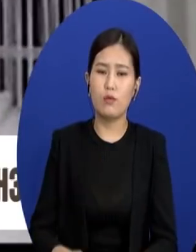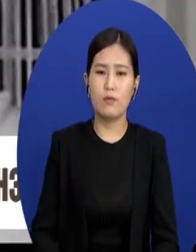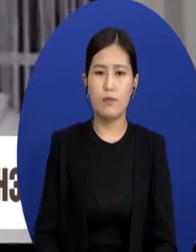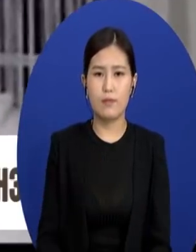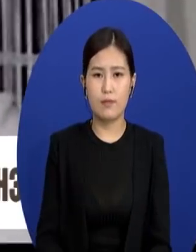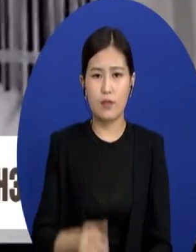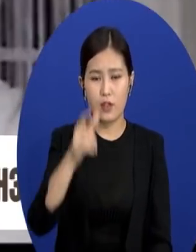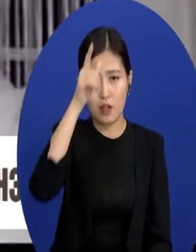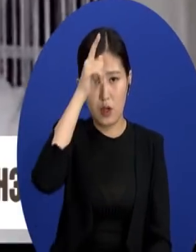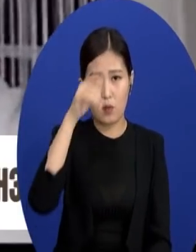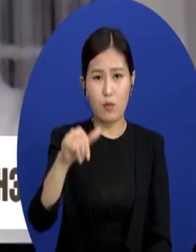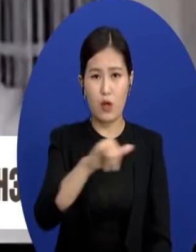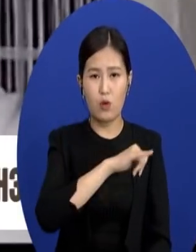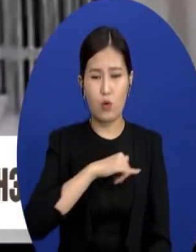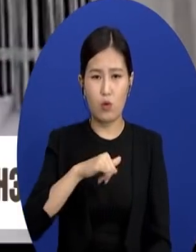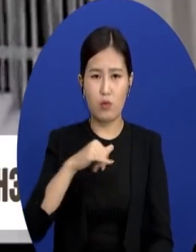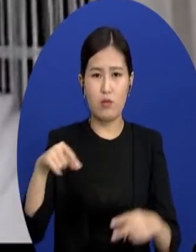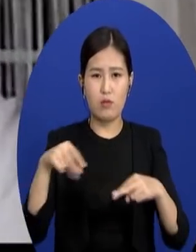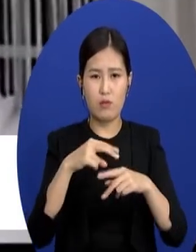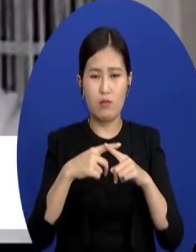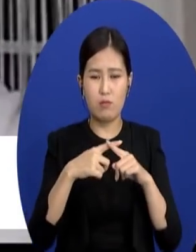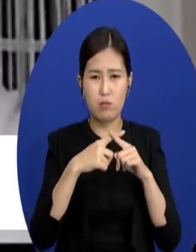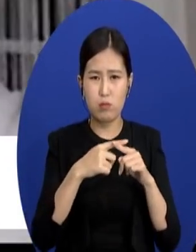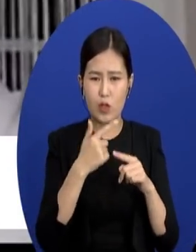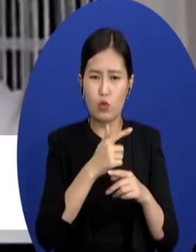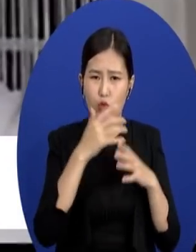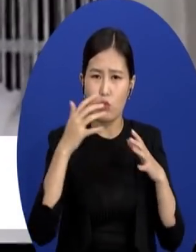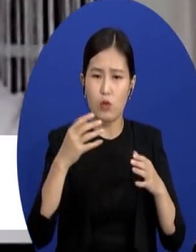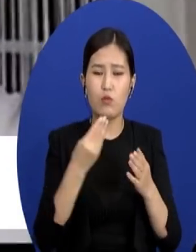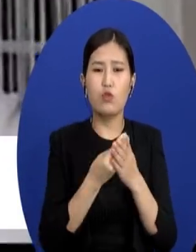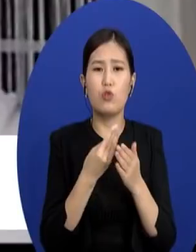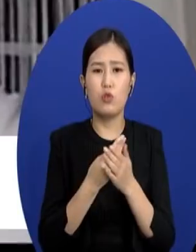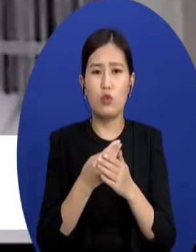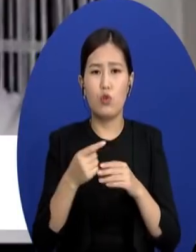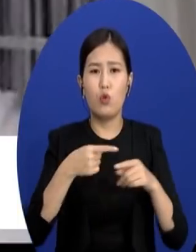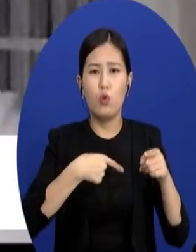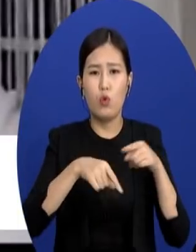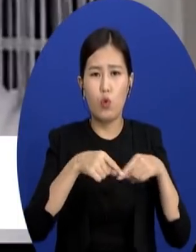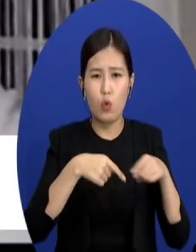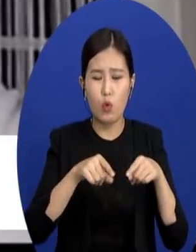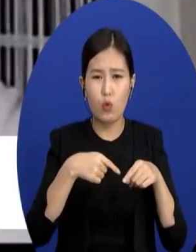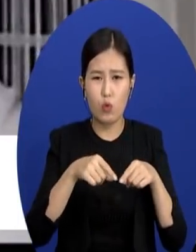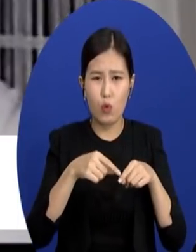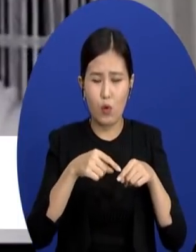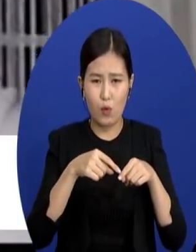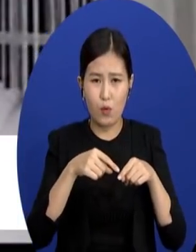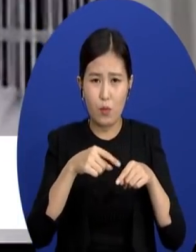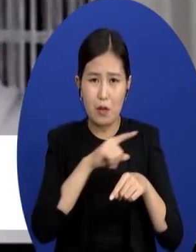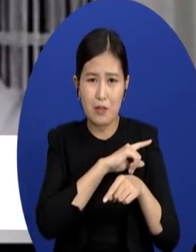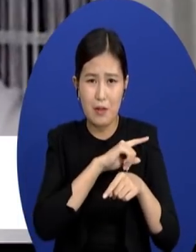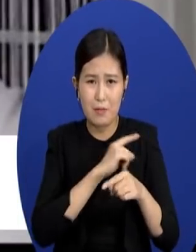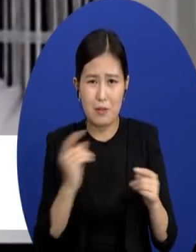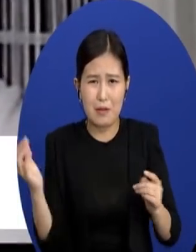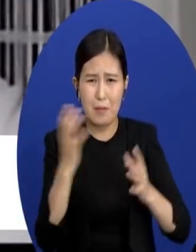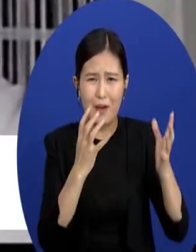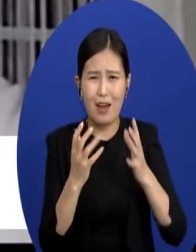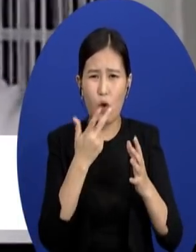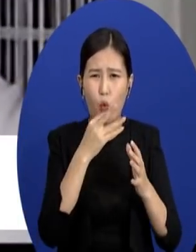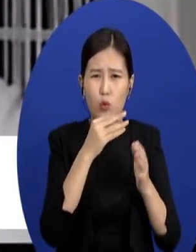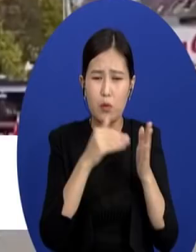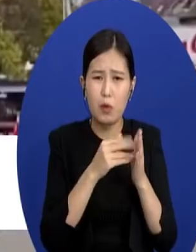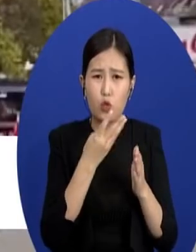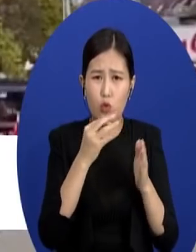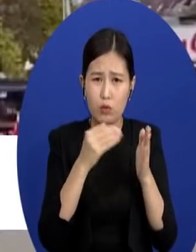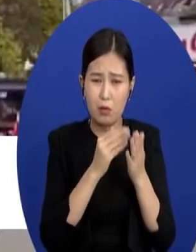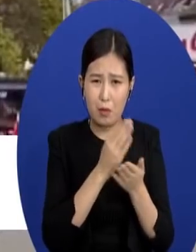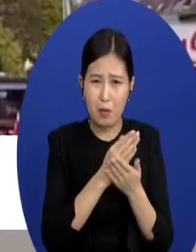Германд бол хөл хорио бол том арга хэмжээ нь жишээлбэл одоо Хөлбөмбөг тийм ээ 30-40 мянгаараа цугладаг янз бүрийн рок концертууд,